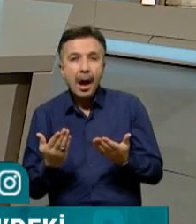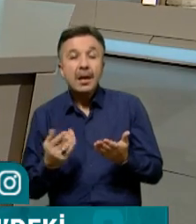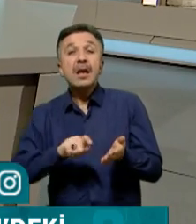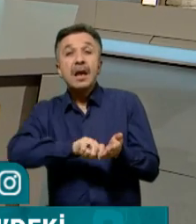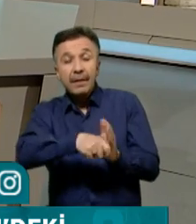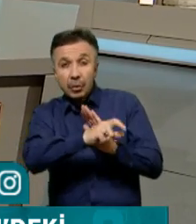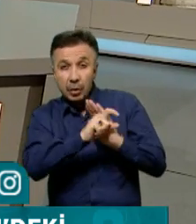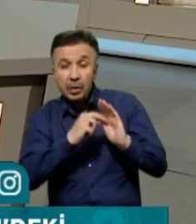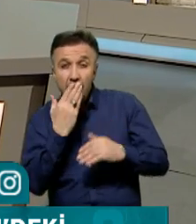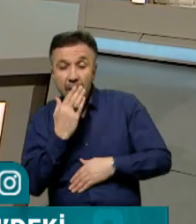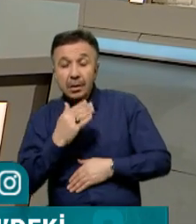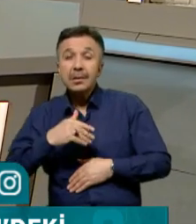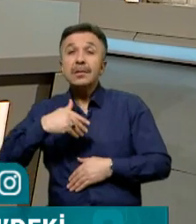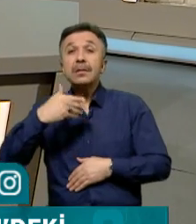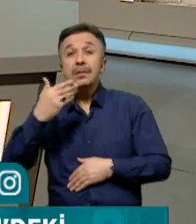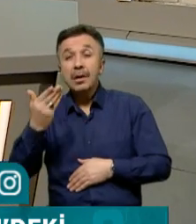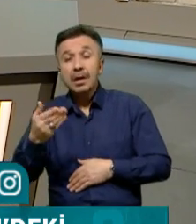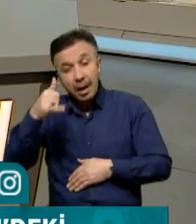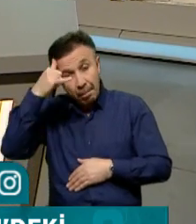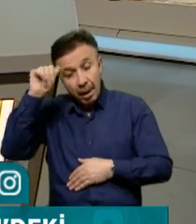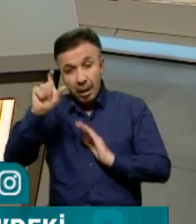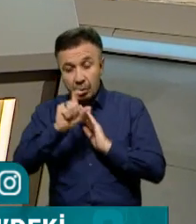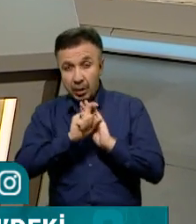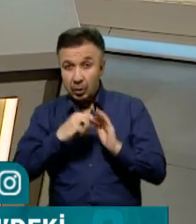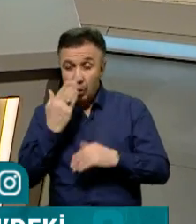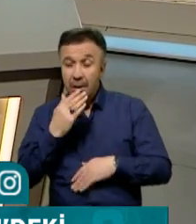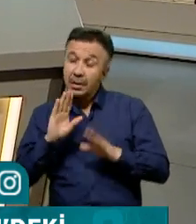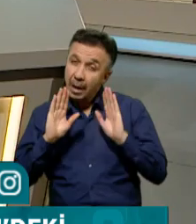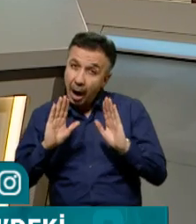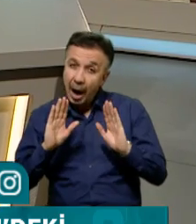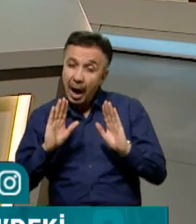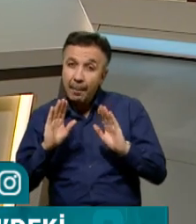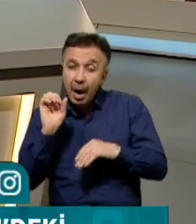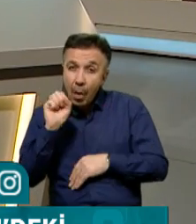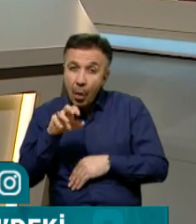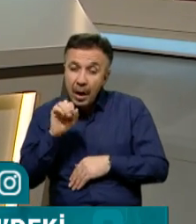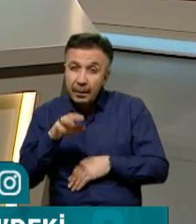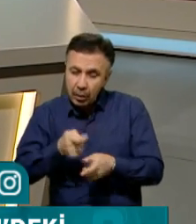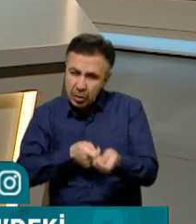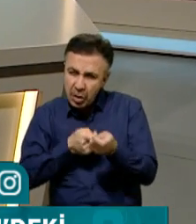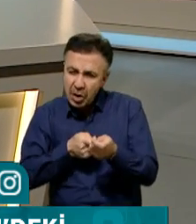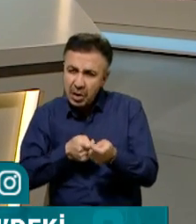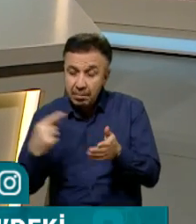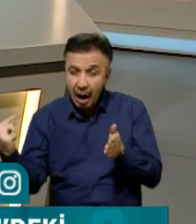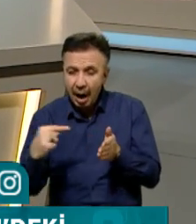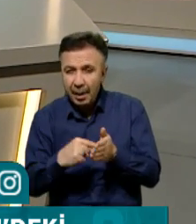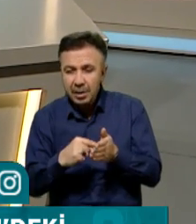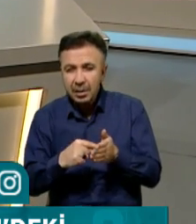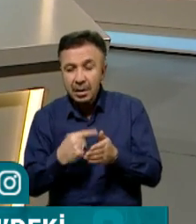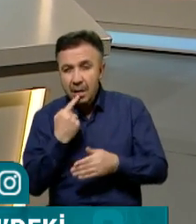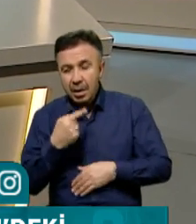Fatiha'yı okuyacaksınız, akabinde Bakara'yı okuyacaksınız ama öğretim amaçlı, eğitim amaçlı veya ezber amaçlı diyelim